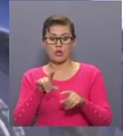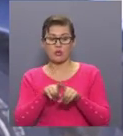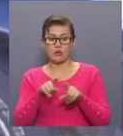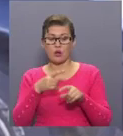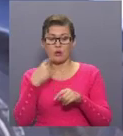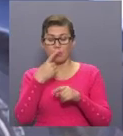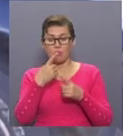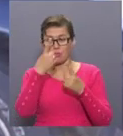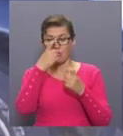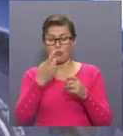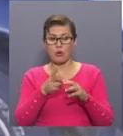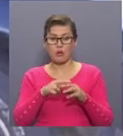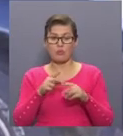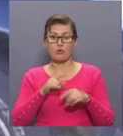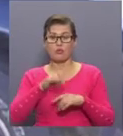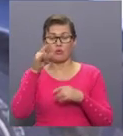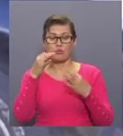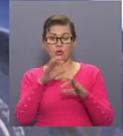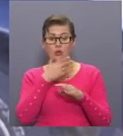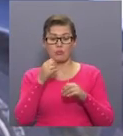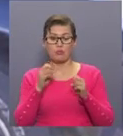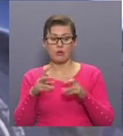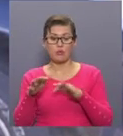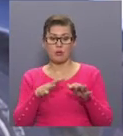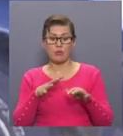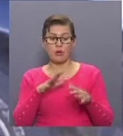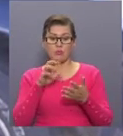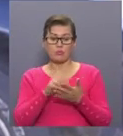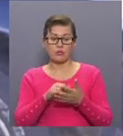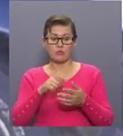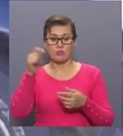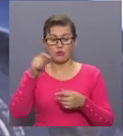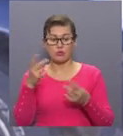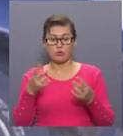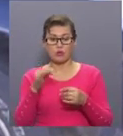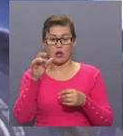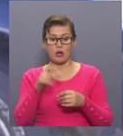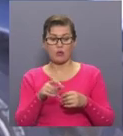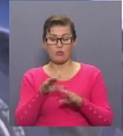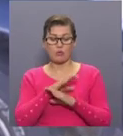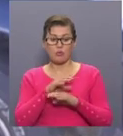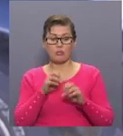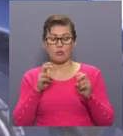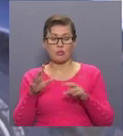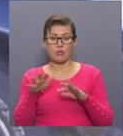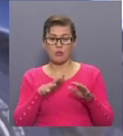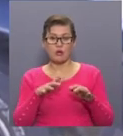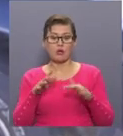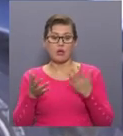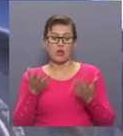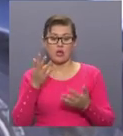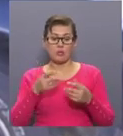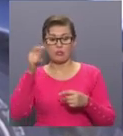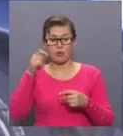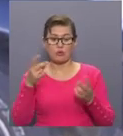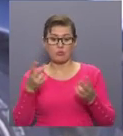ескертуі бойынша бізге ұшуға рұқсат бермеді. Олар тек қылмыстық жағдай орын алғанда келу керек. Демек, адам қаза тапқан, қылмыстық әрекет жасалынса,